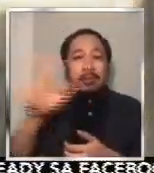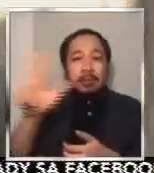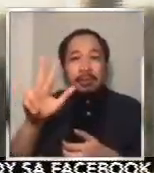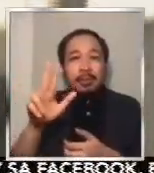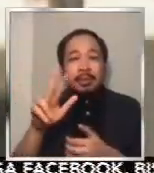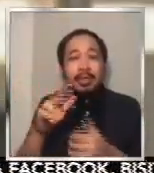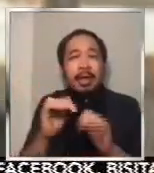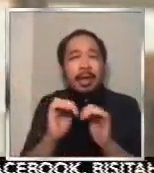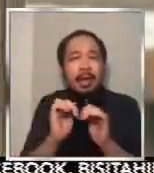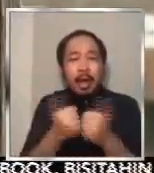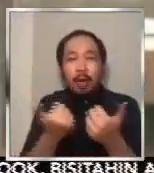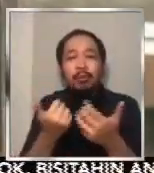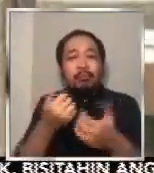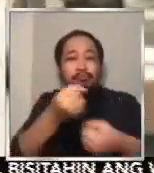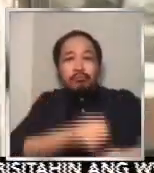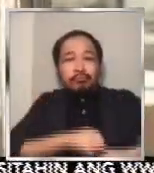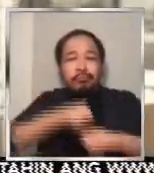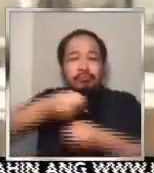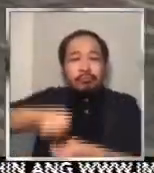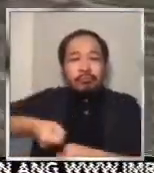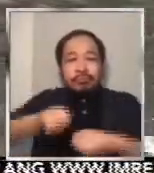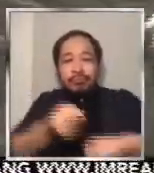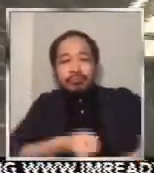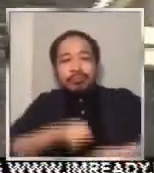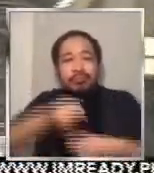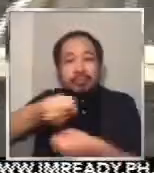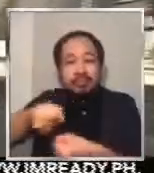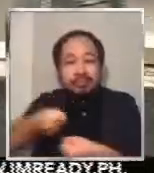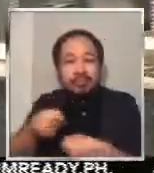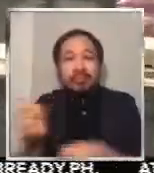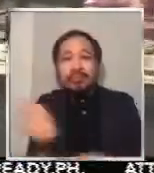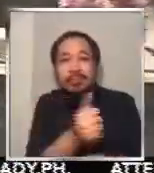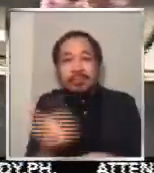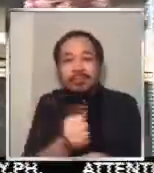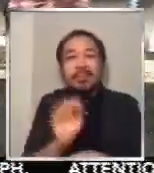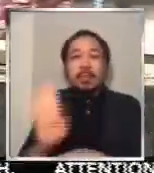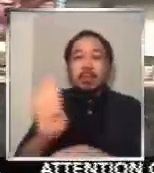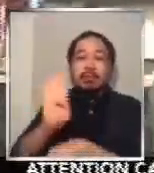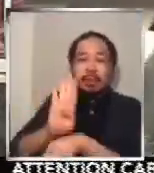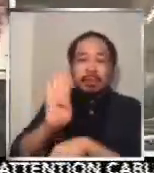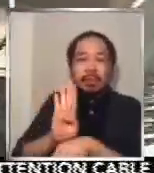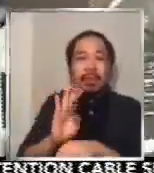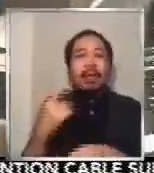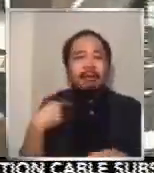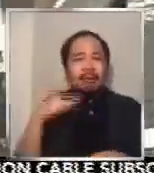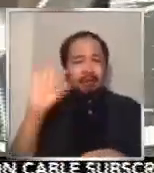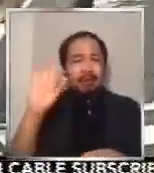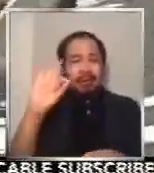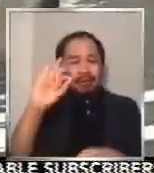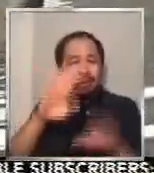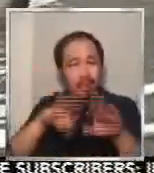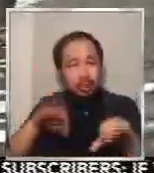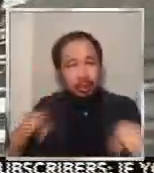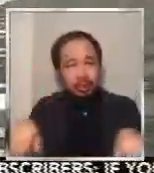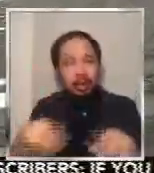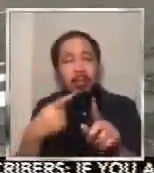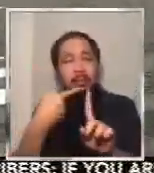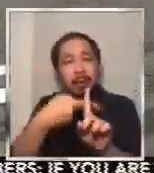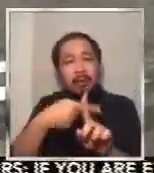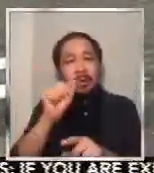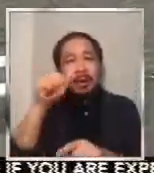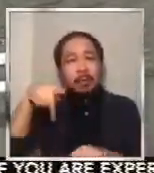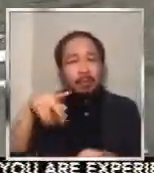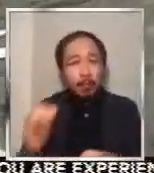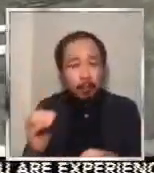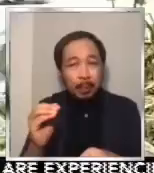pasahero sa ilog sakay ng kanyang improvised na bangka. Siyam na anak at marami pang apo ang umaasa pa rin sa kanya kahit malalaki na dahil nawala